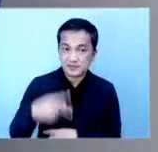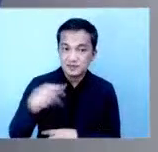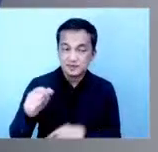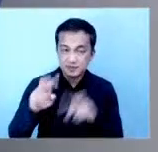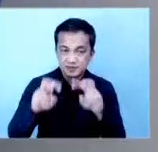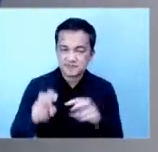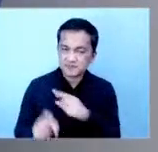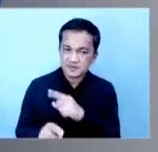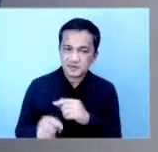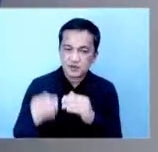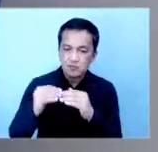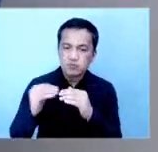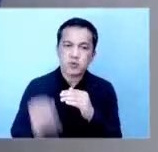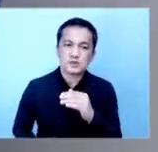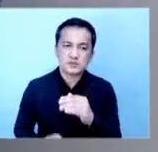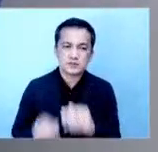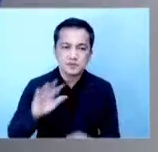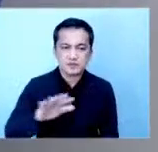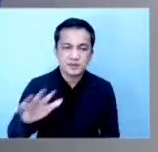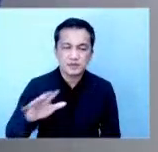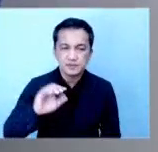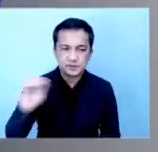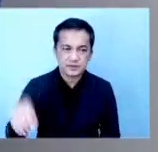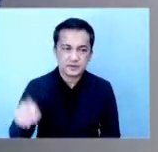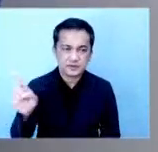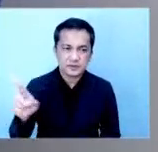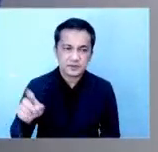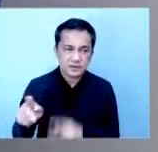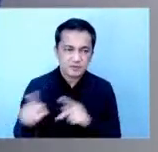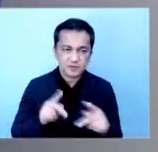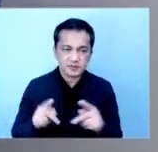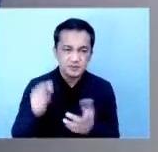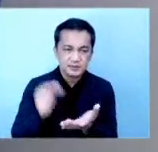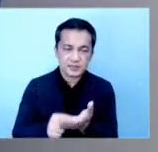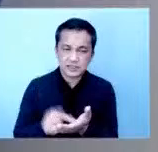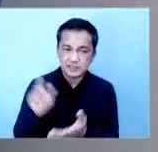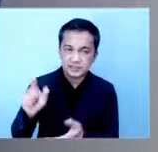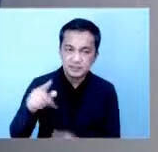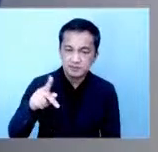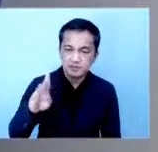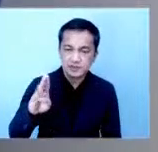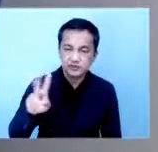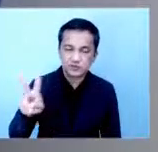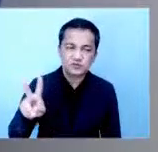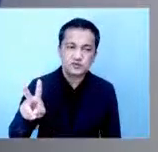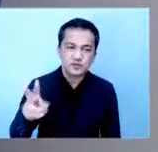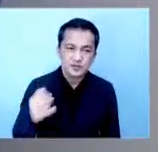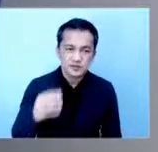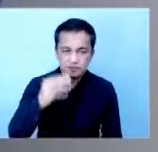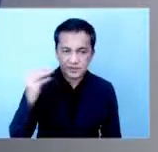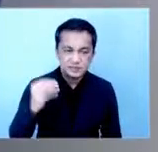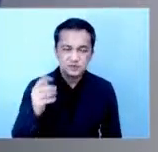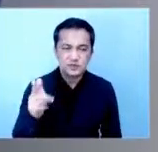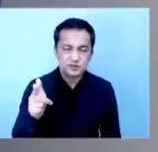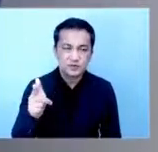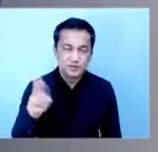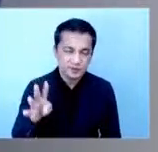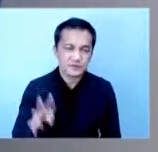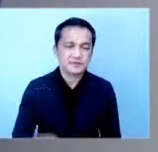survey, bumagsak sa 55% ang performance rating ni PBBM nitong March 2024. Mula yan